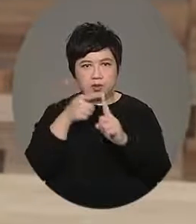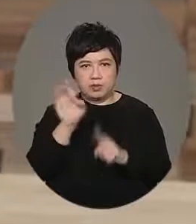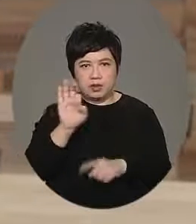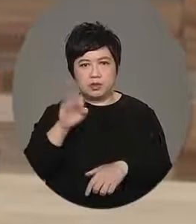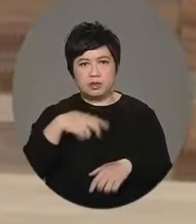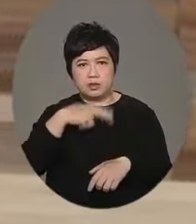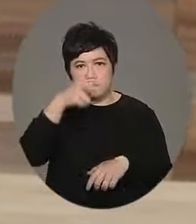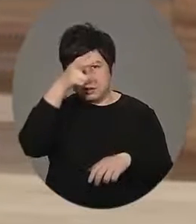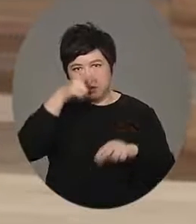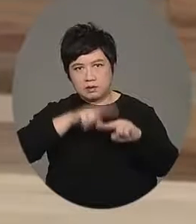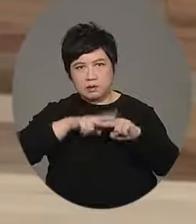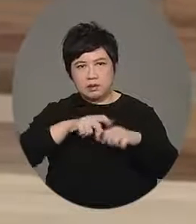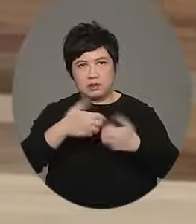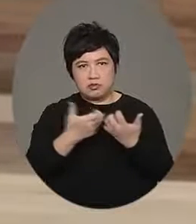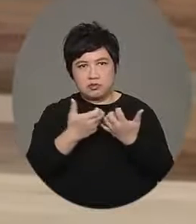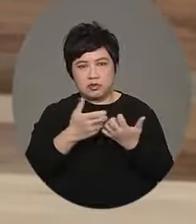早前就預計